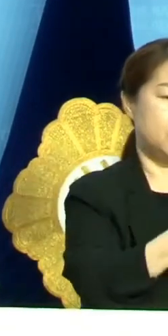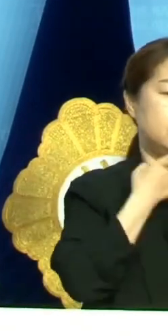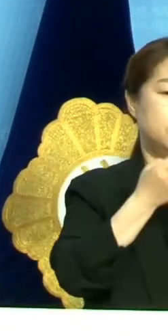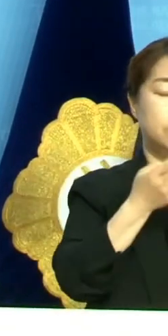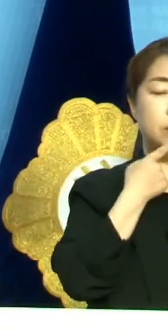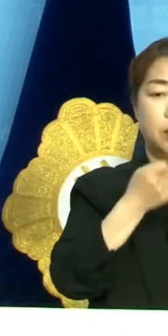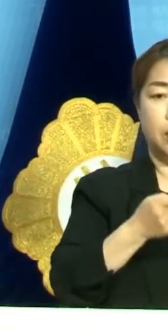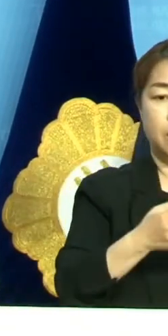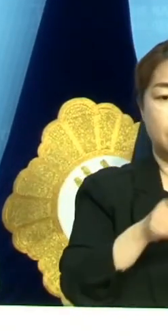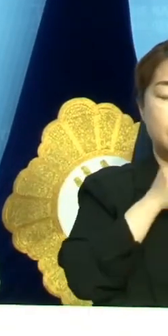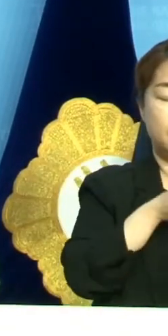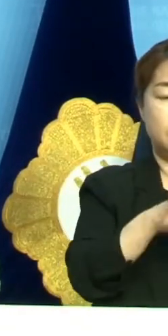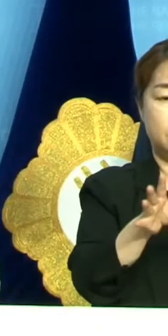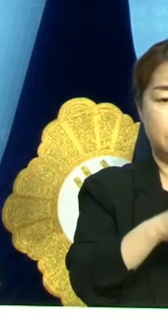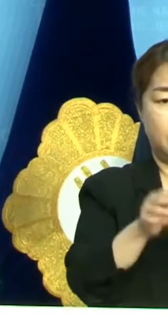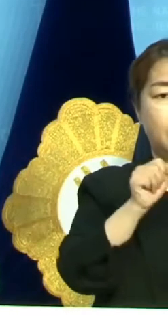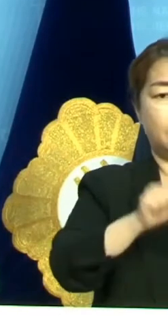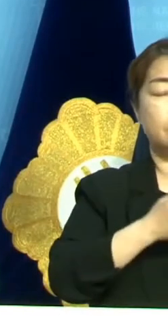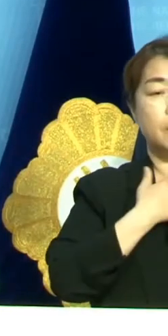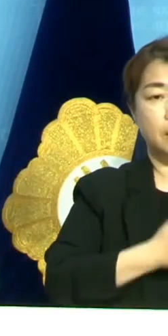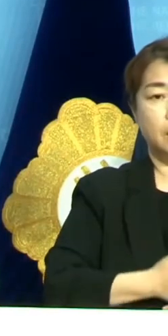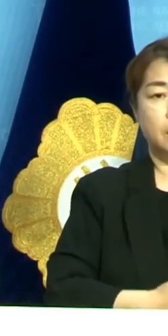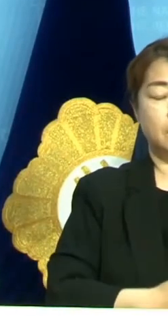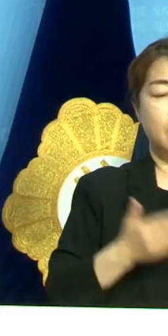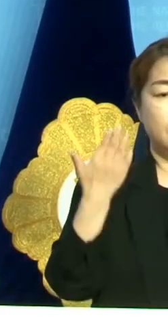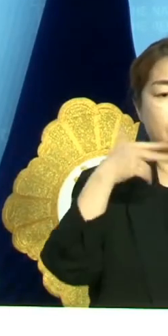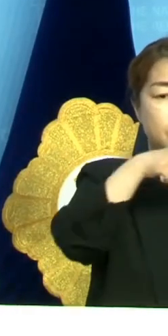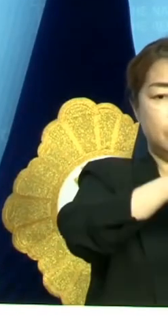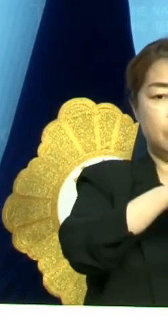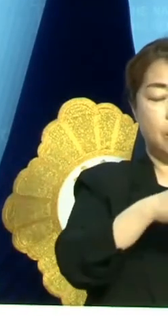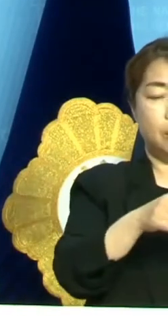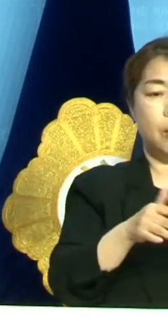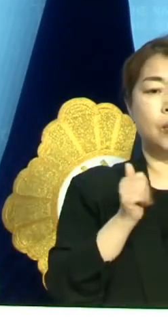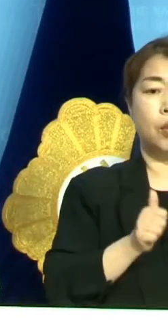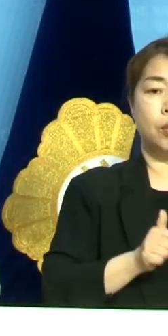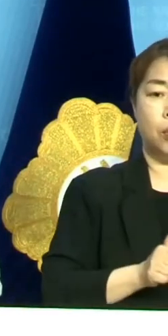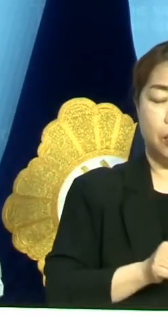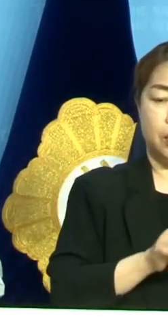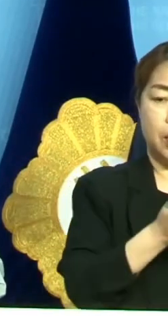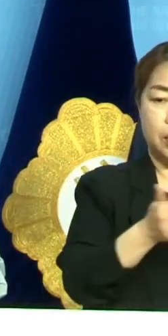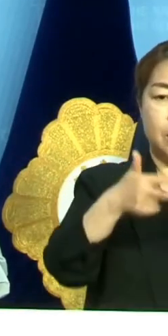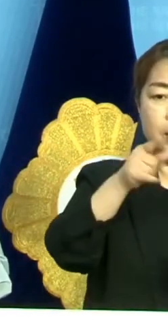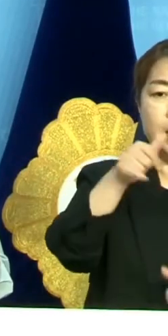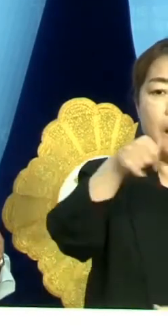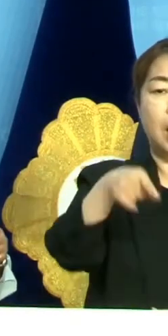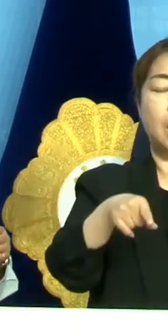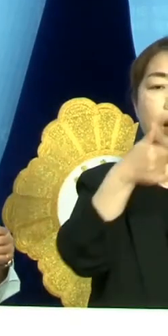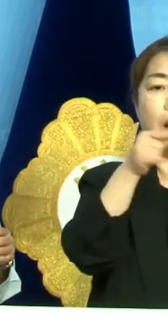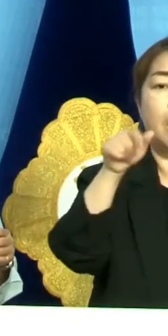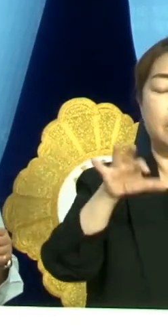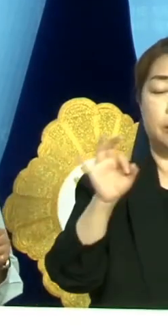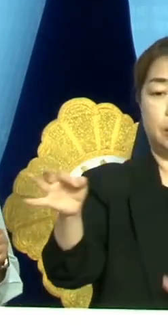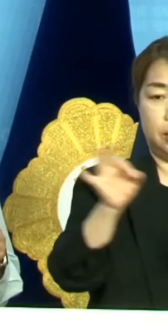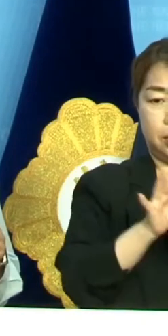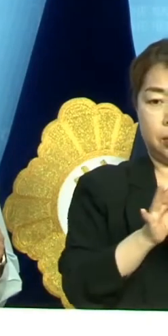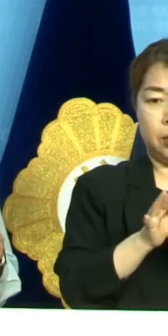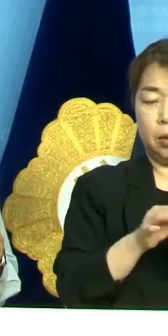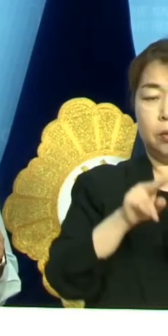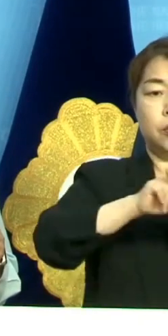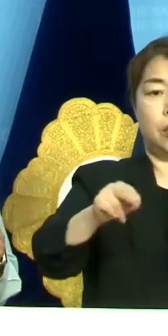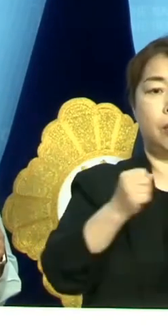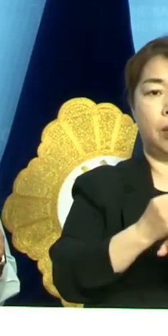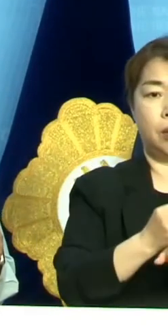있어왔습니다 재학생들은 소송을 원고 라는 이유로 장학금 지급 대상에서 제외되며 소송 치아 압박을